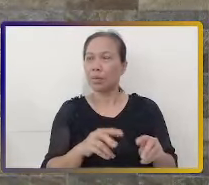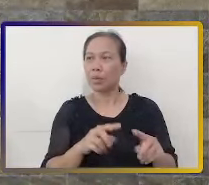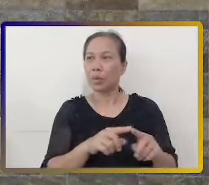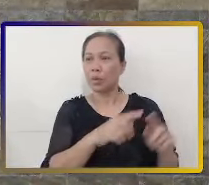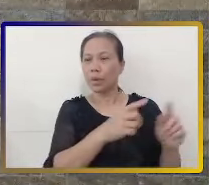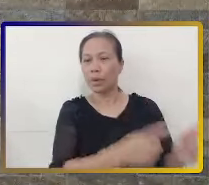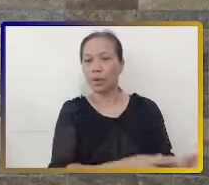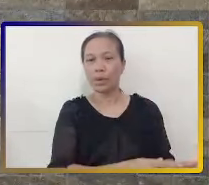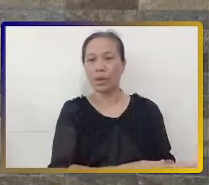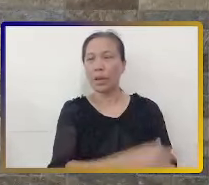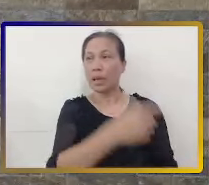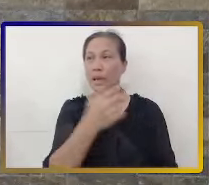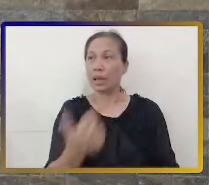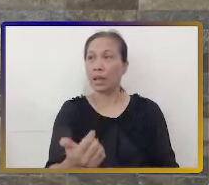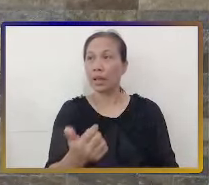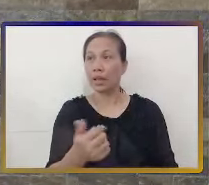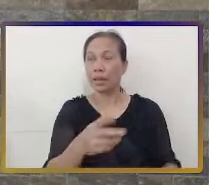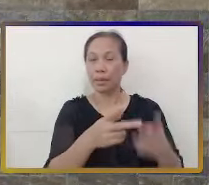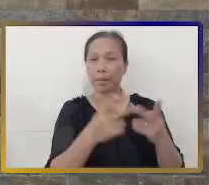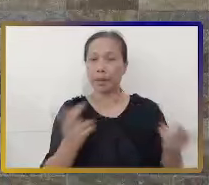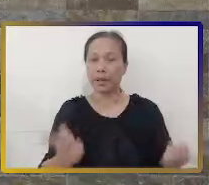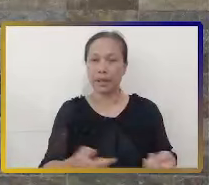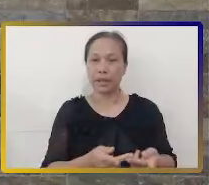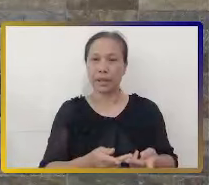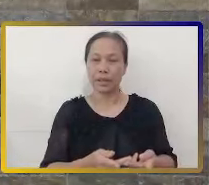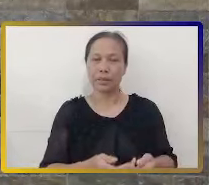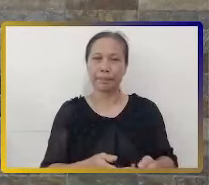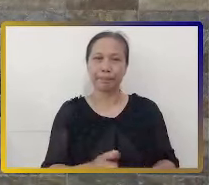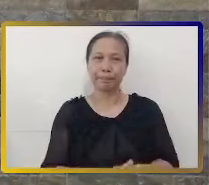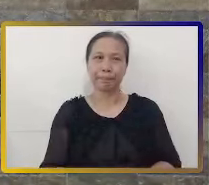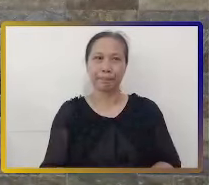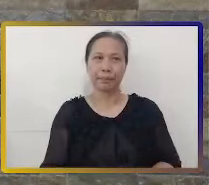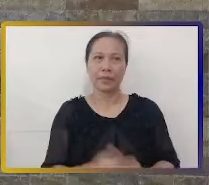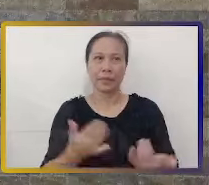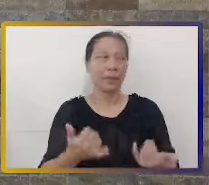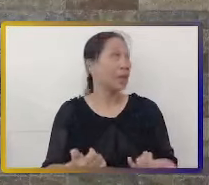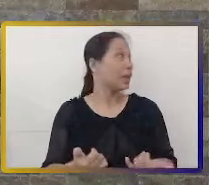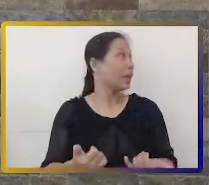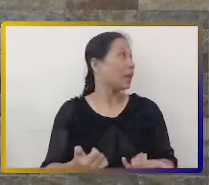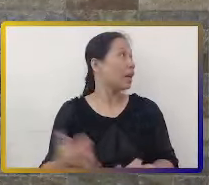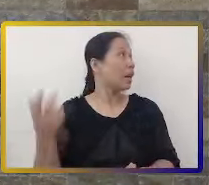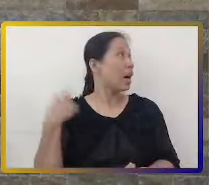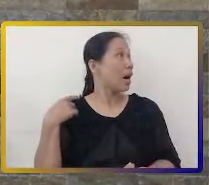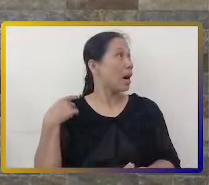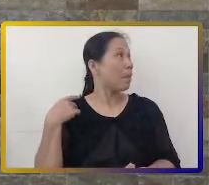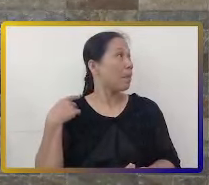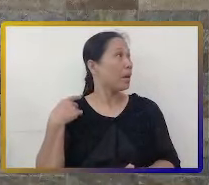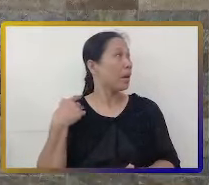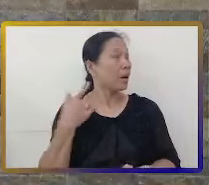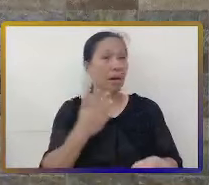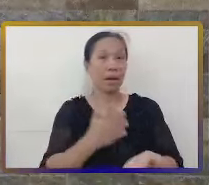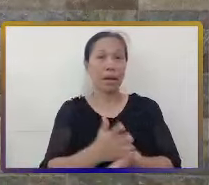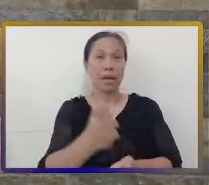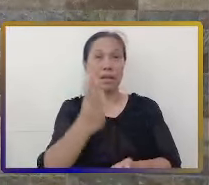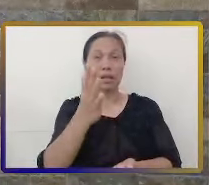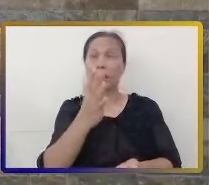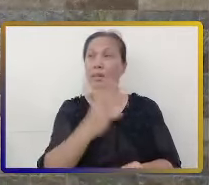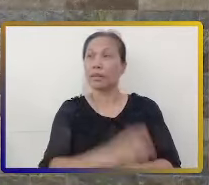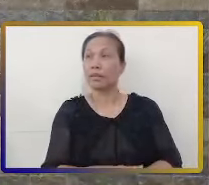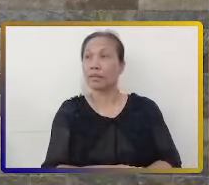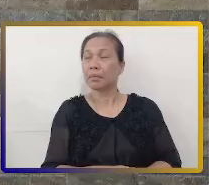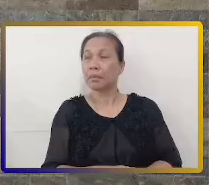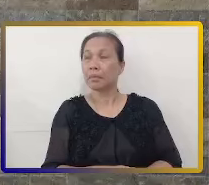lug k lug We the okay